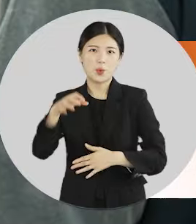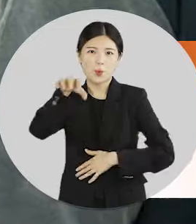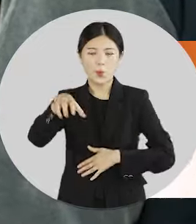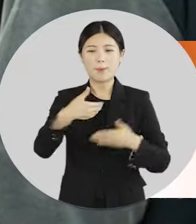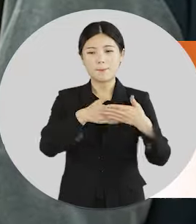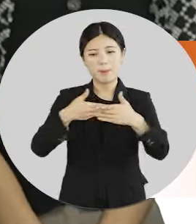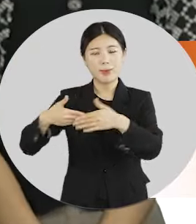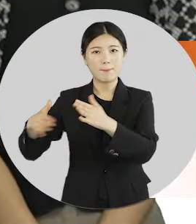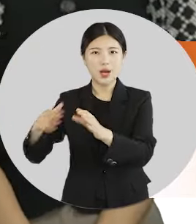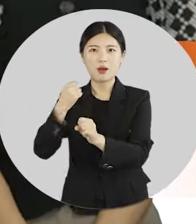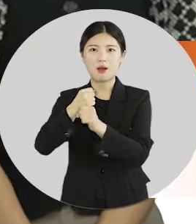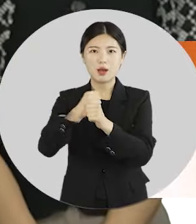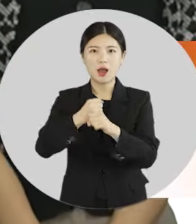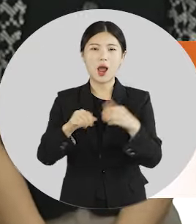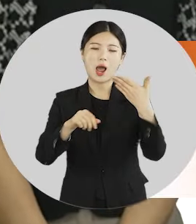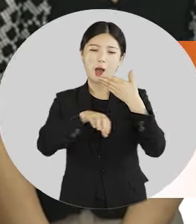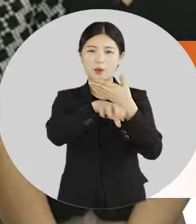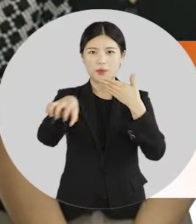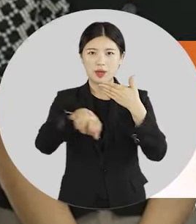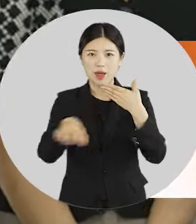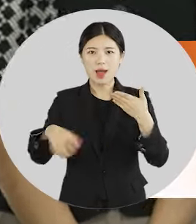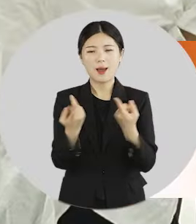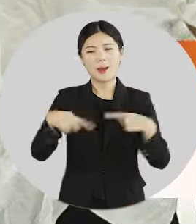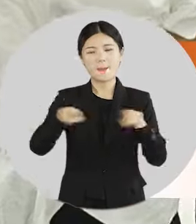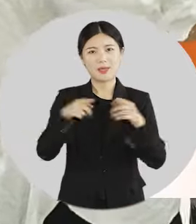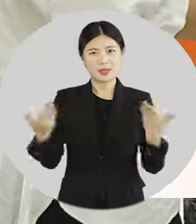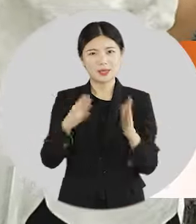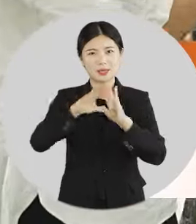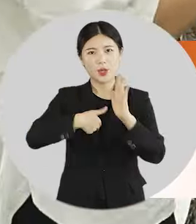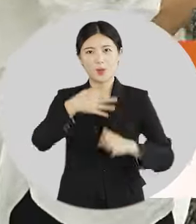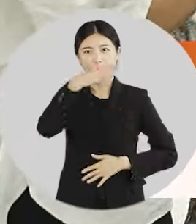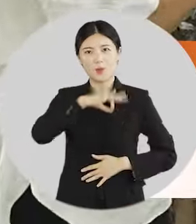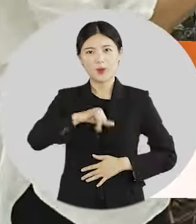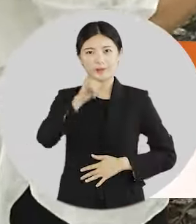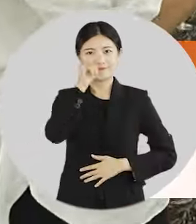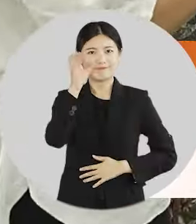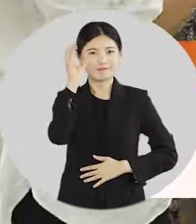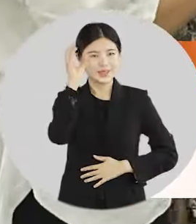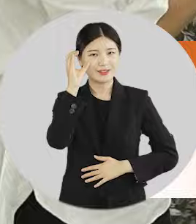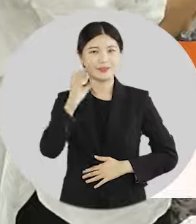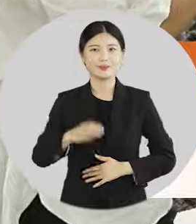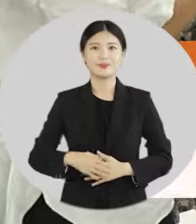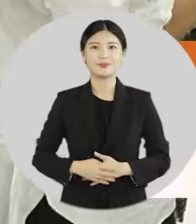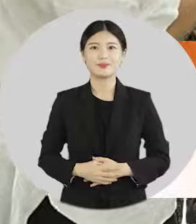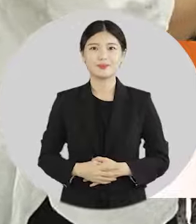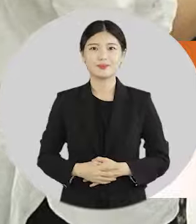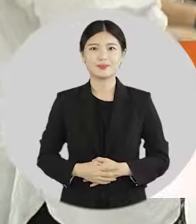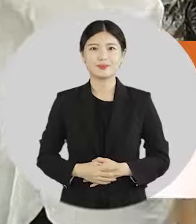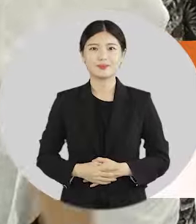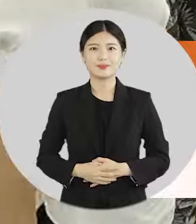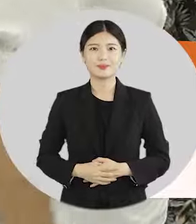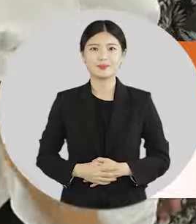9개 단체들이 생산 및 유통 협업에 있어 효율적으로 업무를 추진할 수 있도록 마련됐습니다.